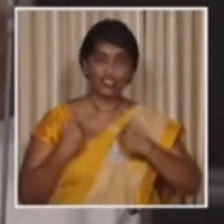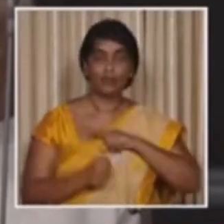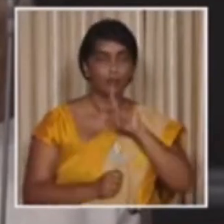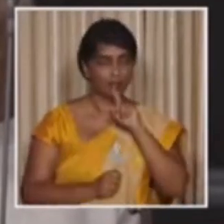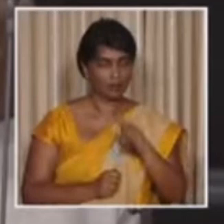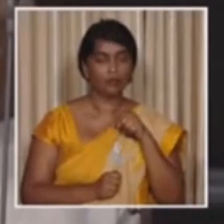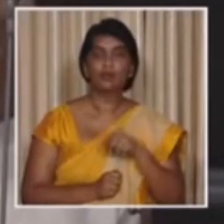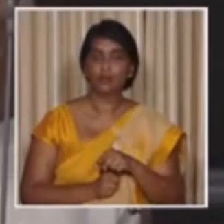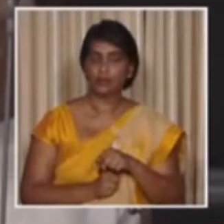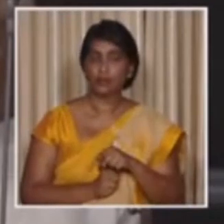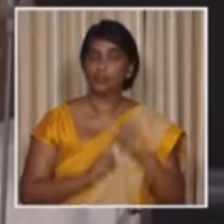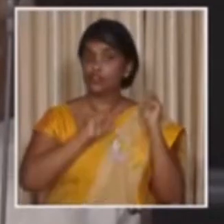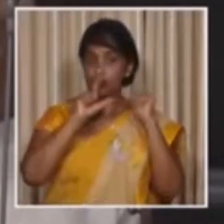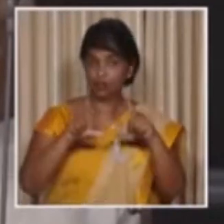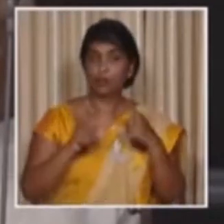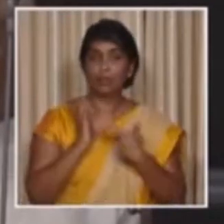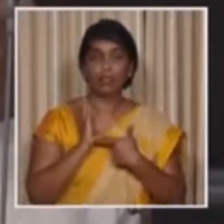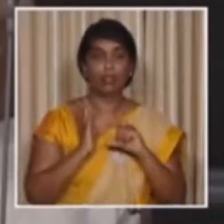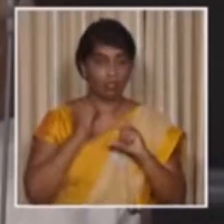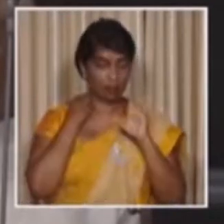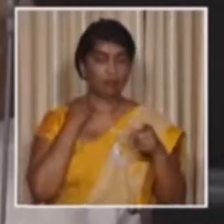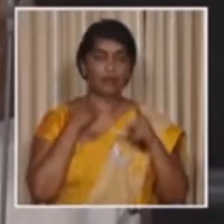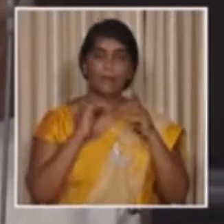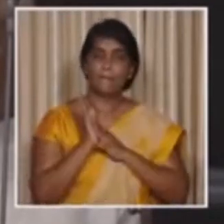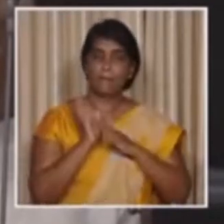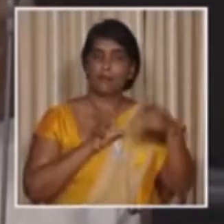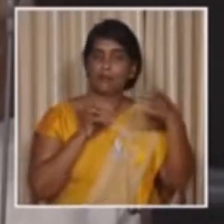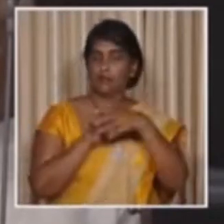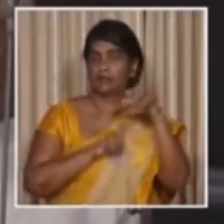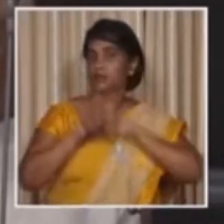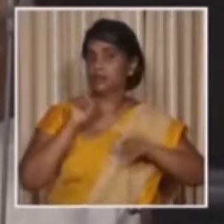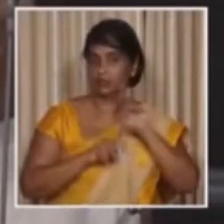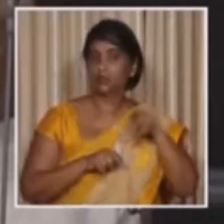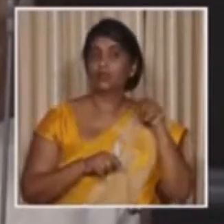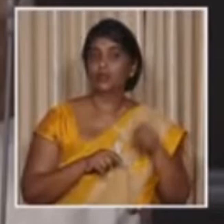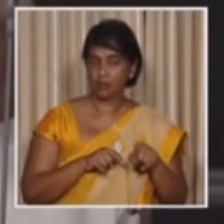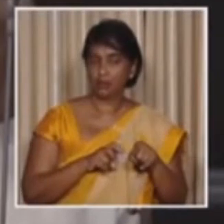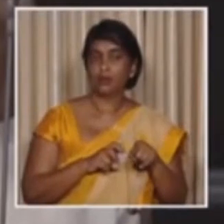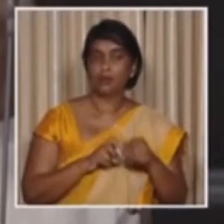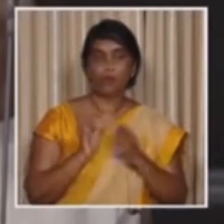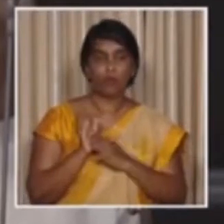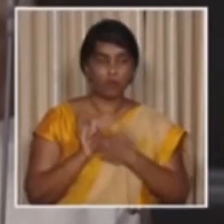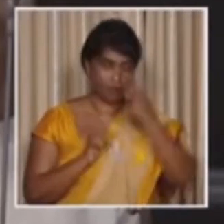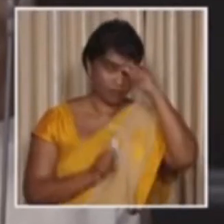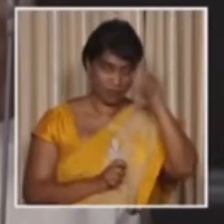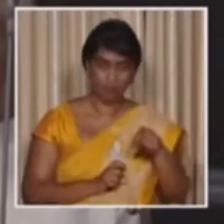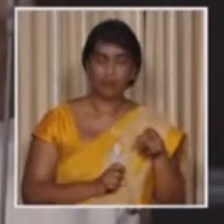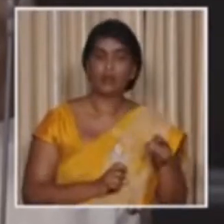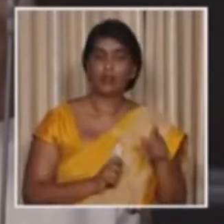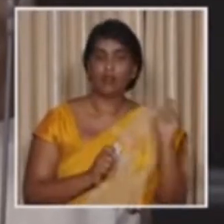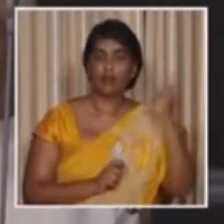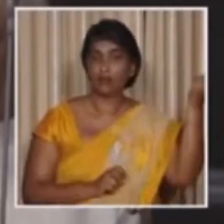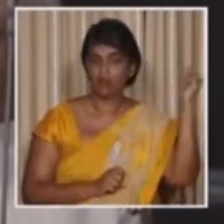Zoom and their consent obtained. Fifth commissioner M.A. Mohammed was present at the commission office. ඒ කියන්නේ මේ